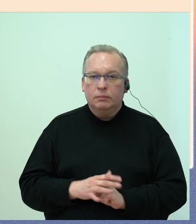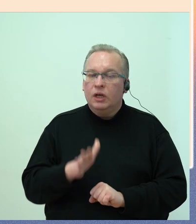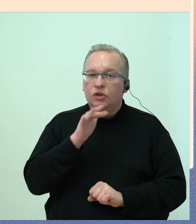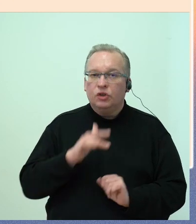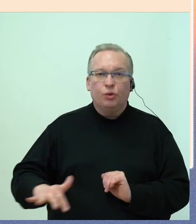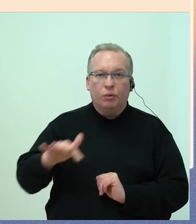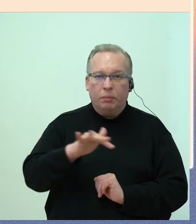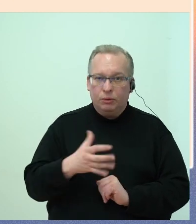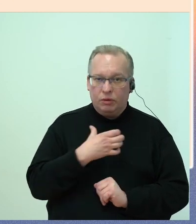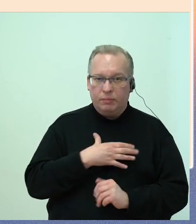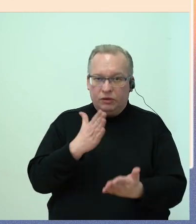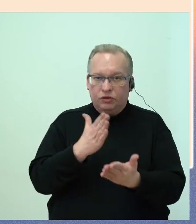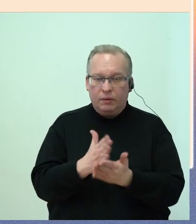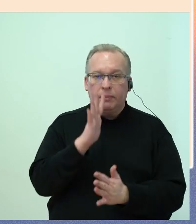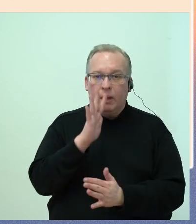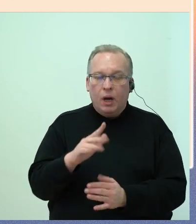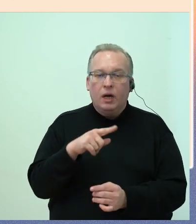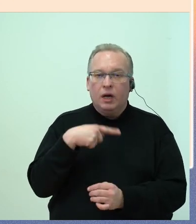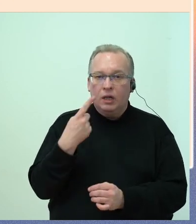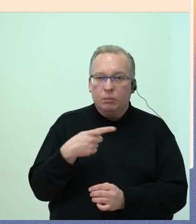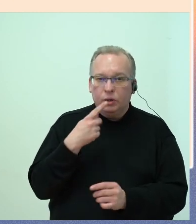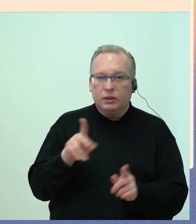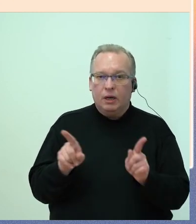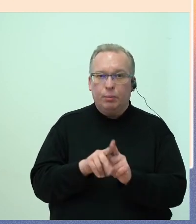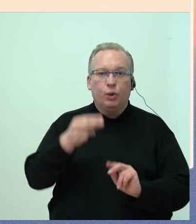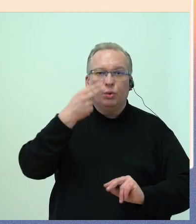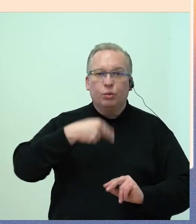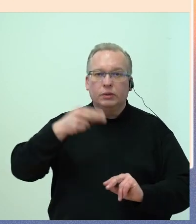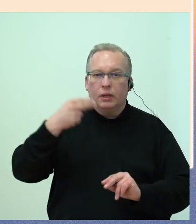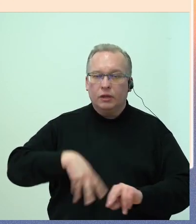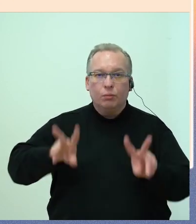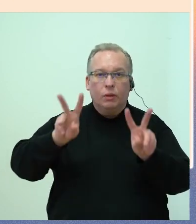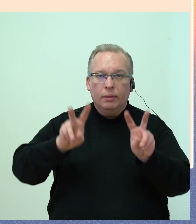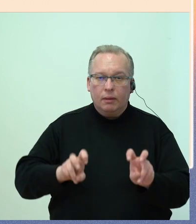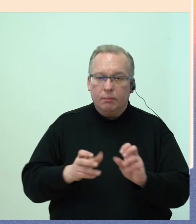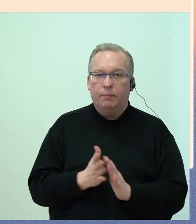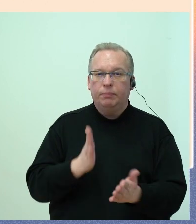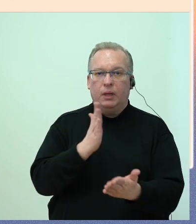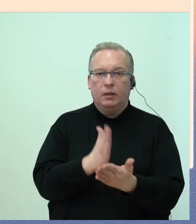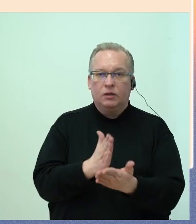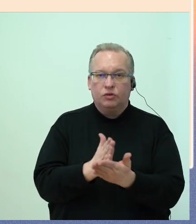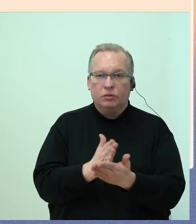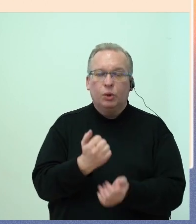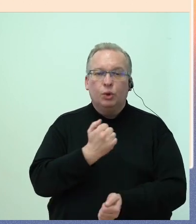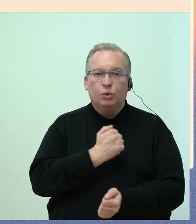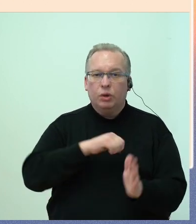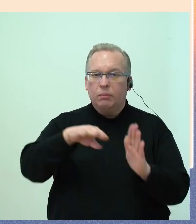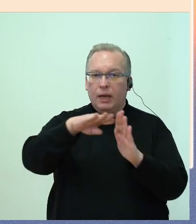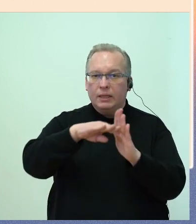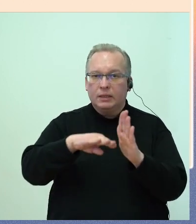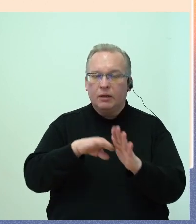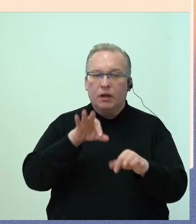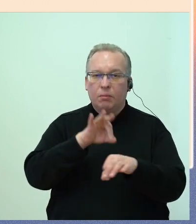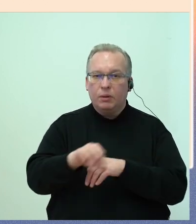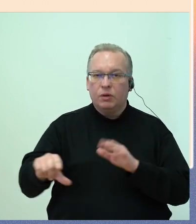žydų bendruomenė aktuali yra ir neapykantos kalbos ir neapykantos nusikaltimų tema. Tai turime įstatymę